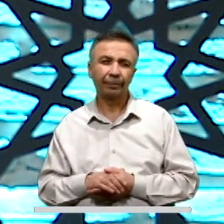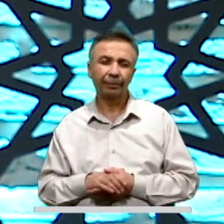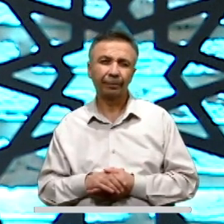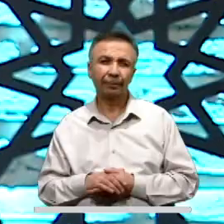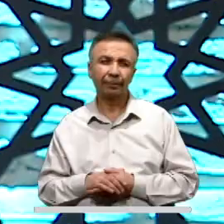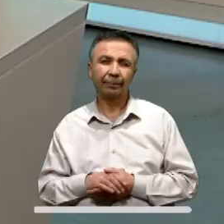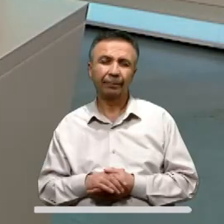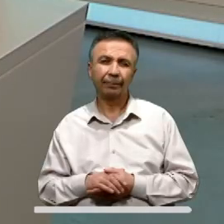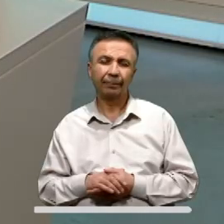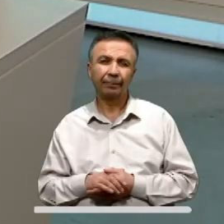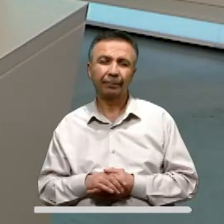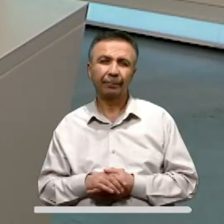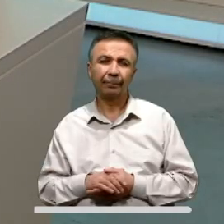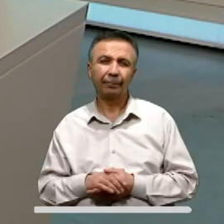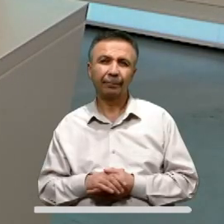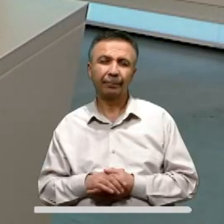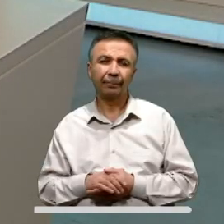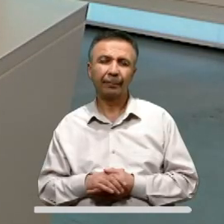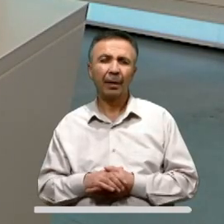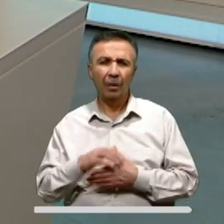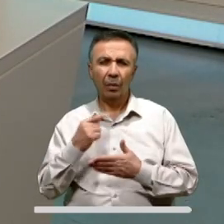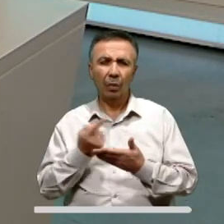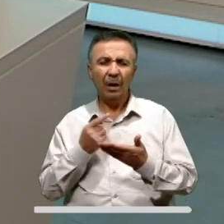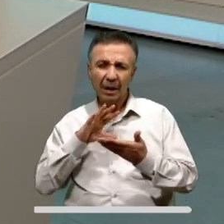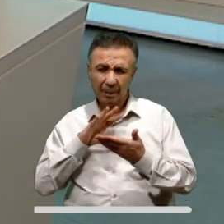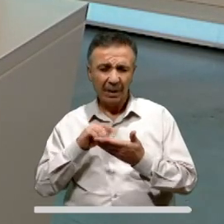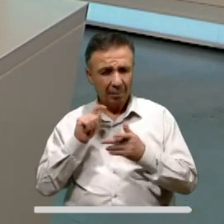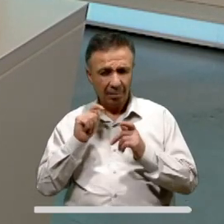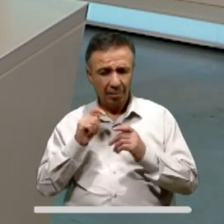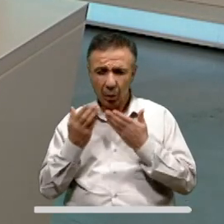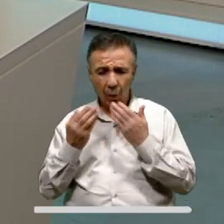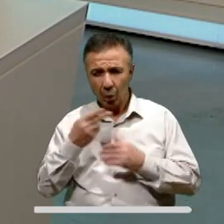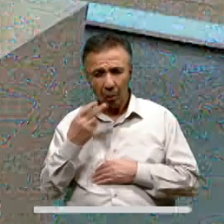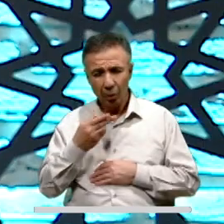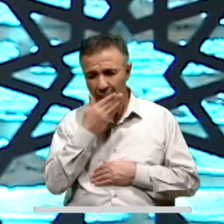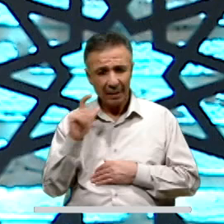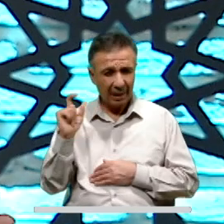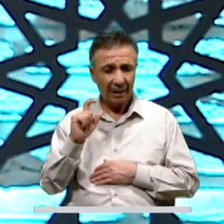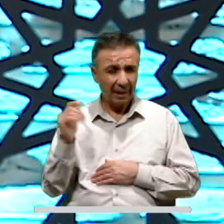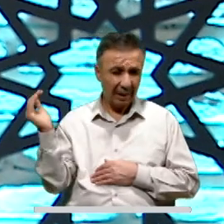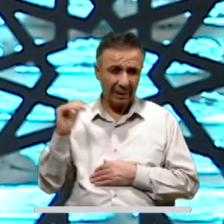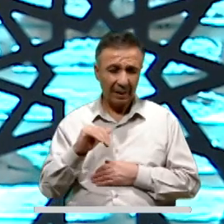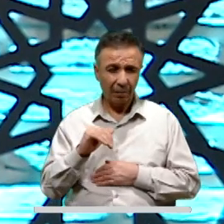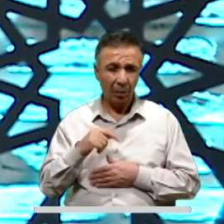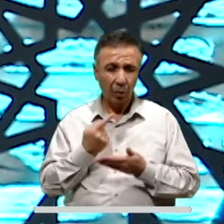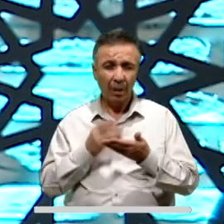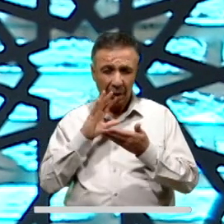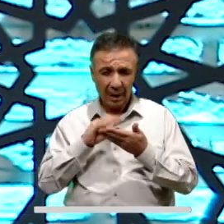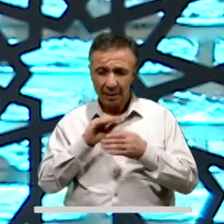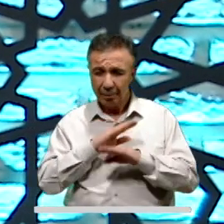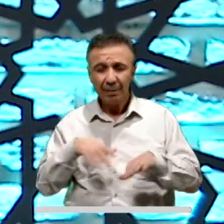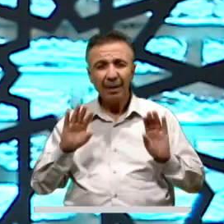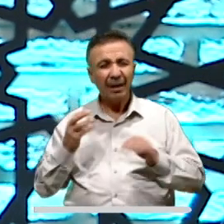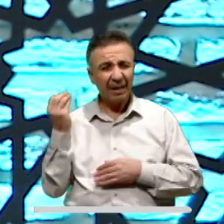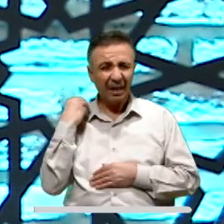hocam. Mutat olarak zaten hatmi şerif okuyormuş. Şimdi Ramazan geldi diye bu hatmi bitirmeden böyle yeni bir hatme